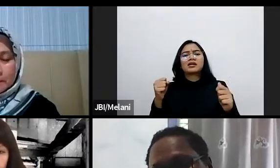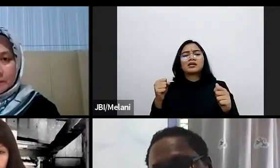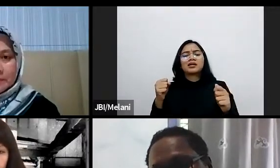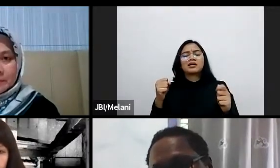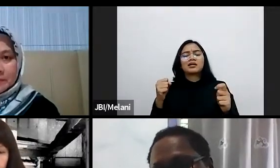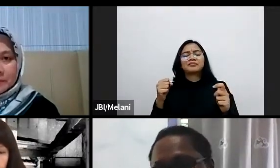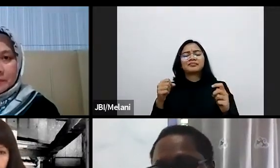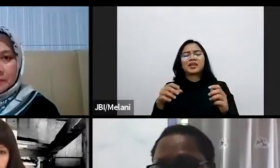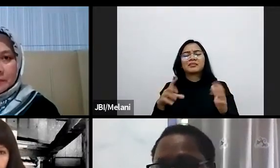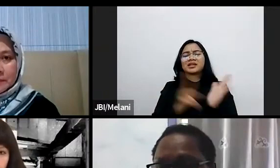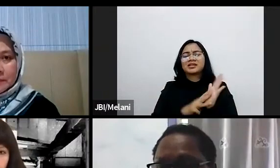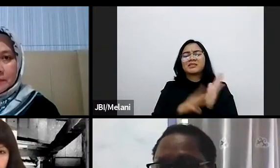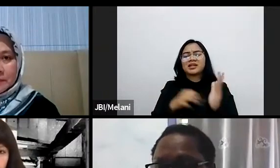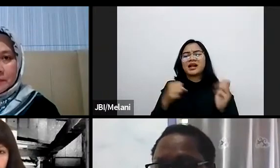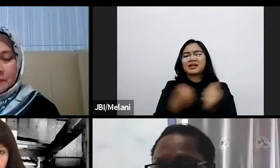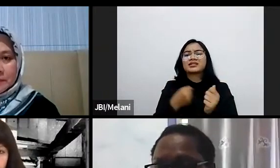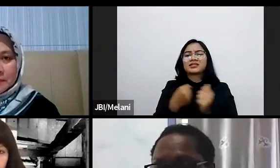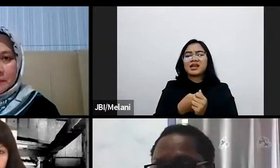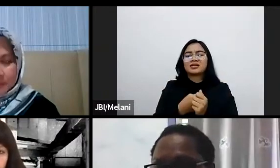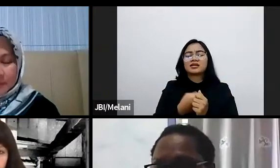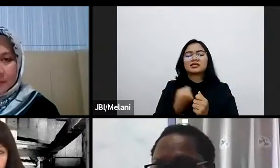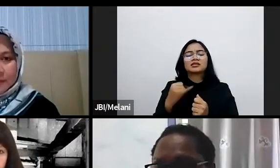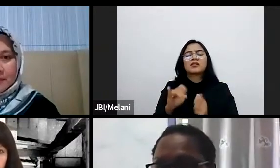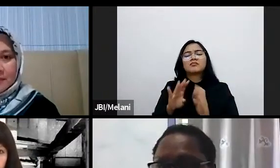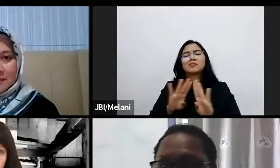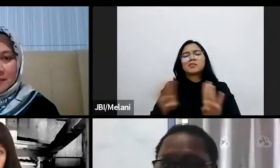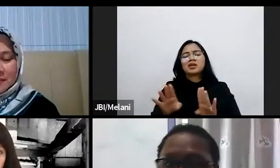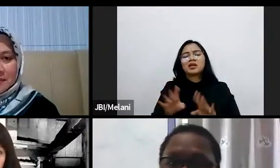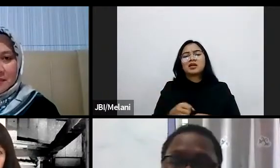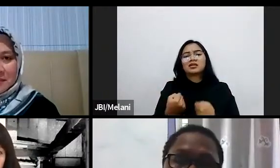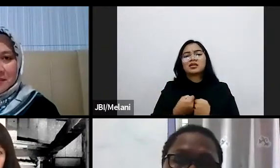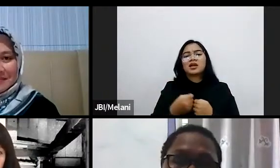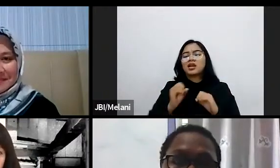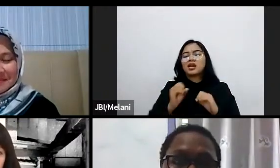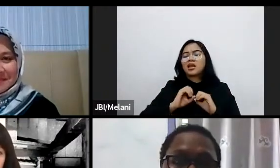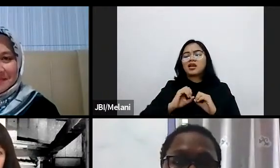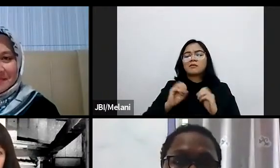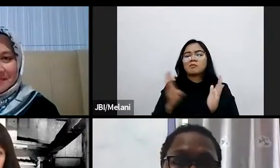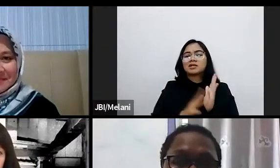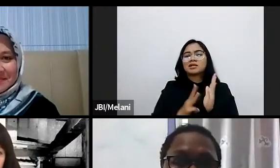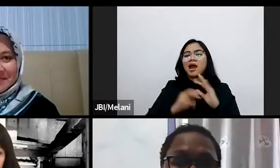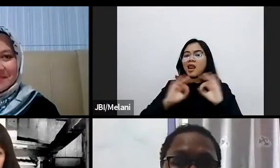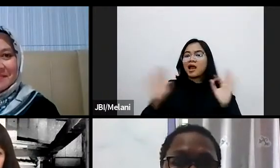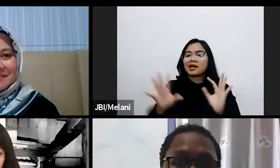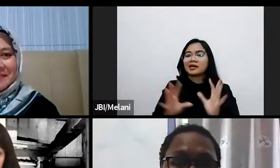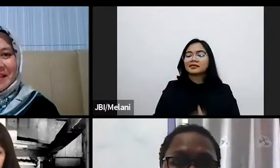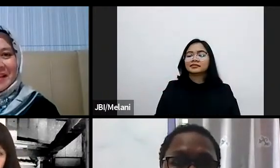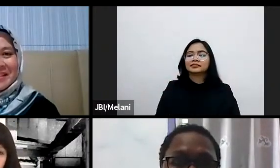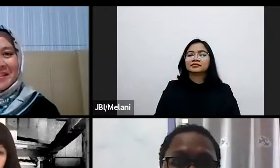sih Mbak Renvi dan Ibu-ibu DWP UNIPA.